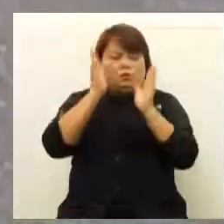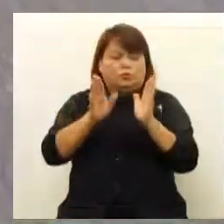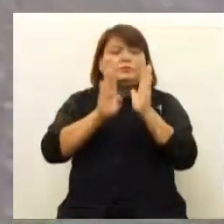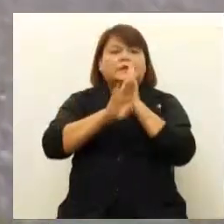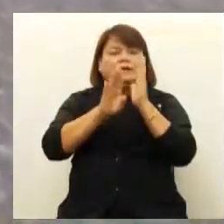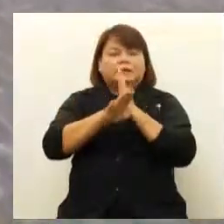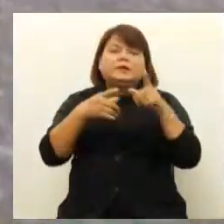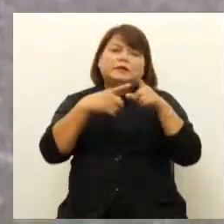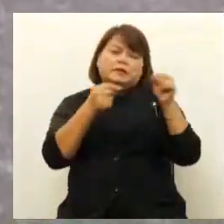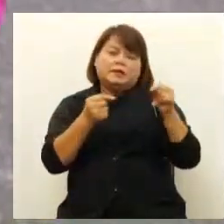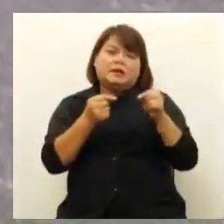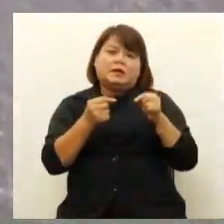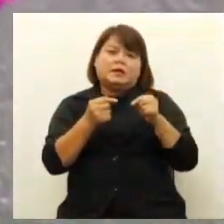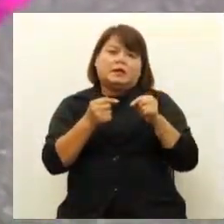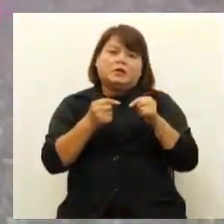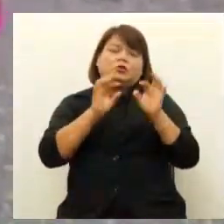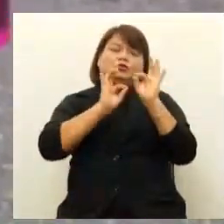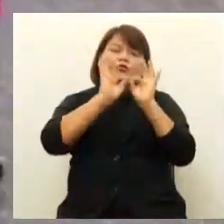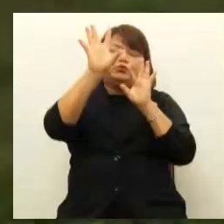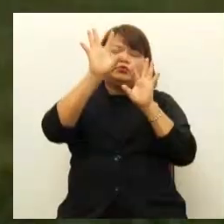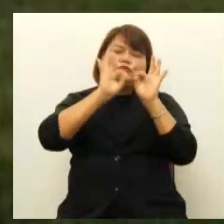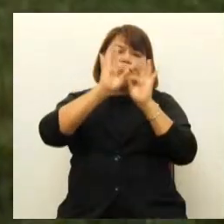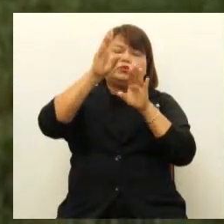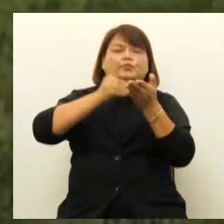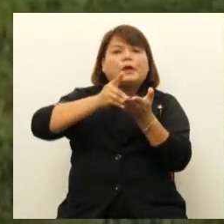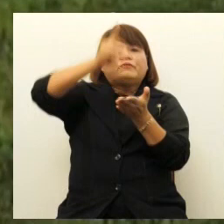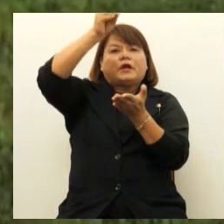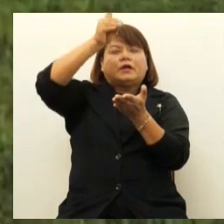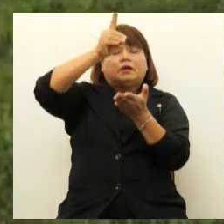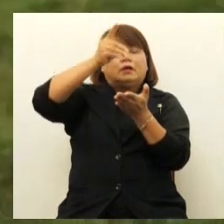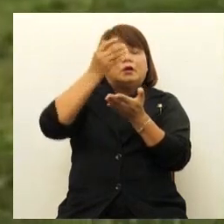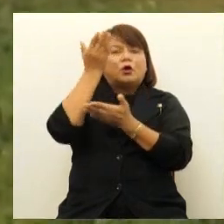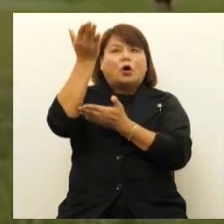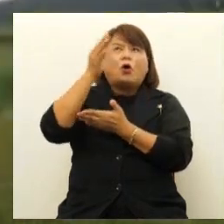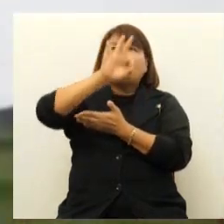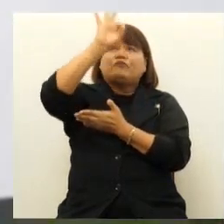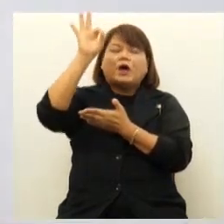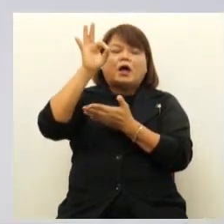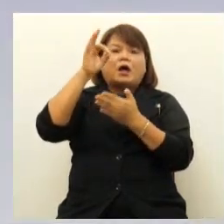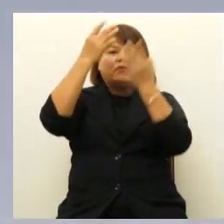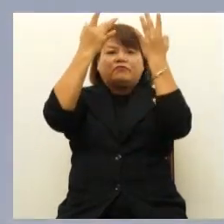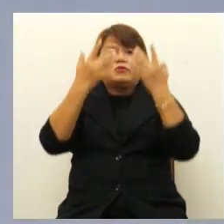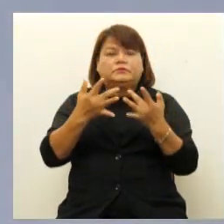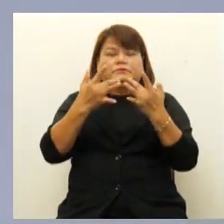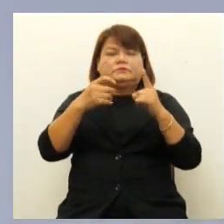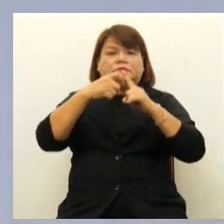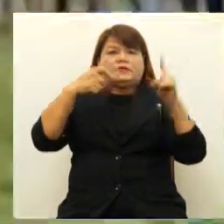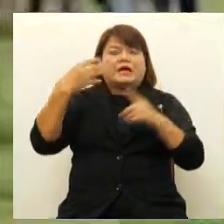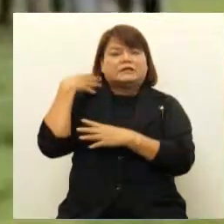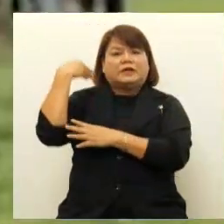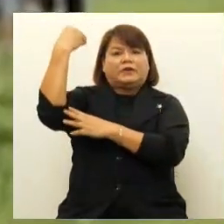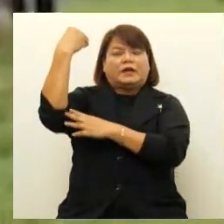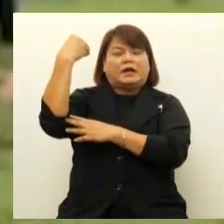ของการจุดไฟจุดบั้งไฟขึ้นสูงขอฟ้าฝนจากพญาแถนนะครับเป็นประเพณีสืบท